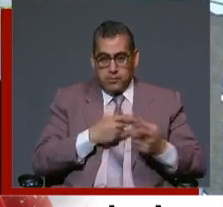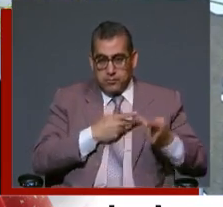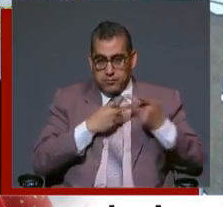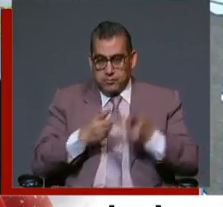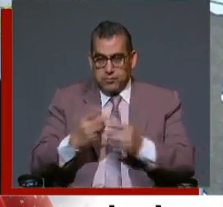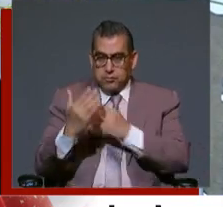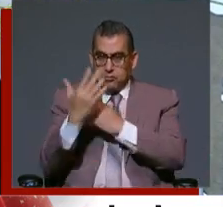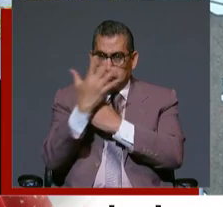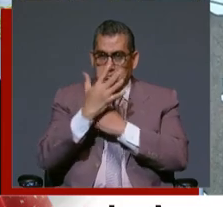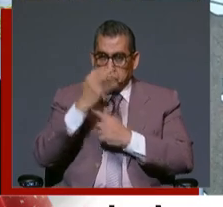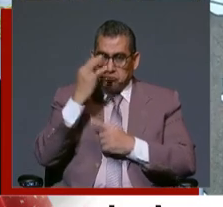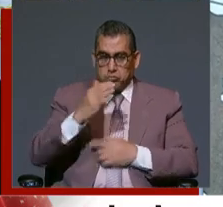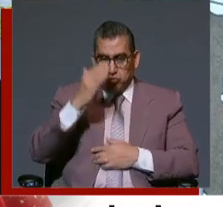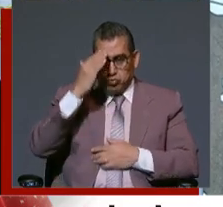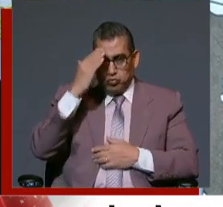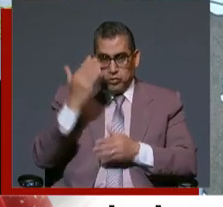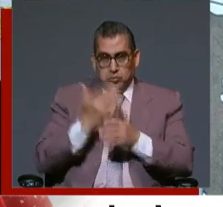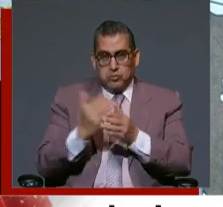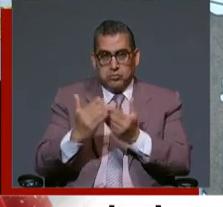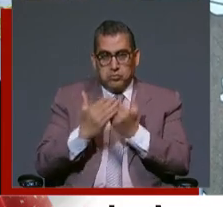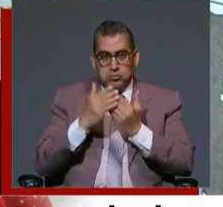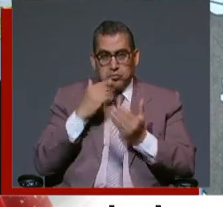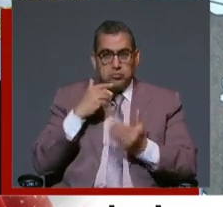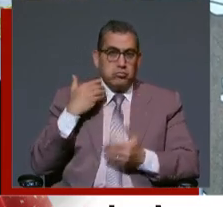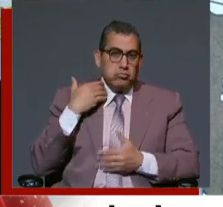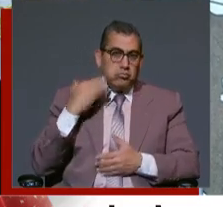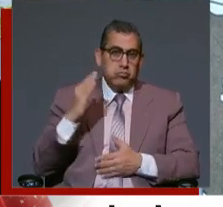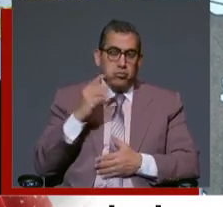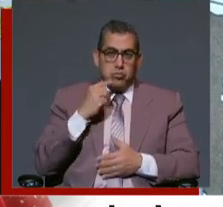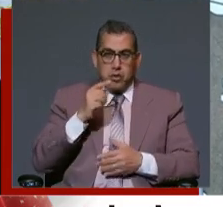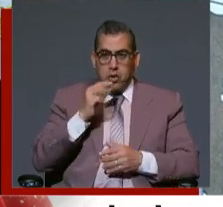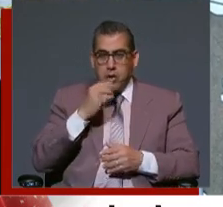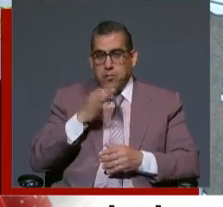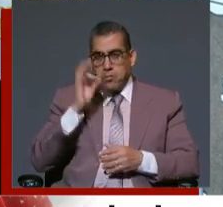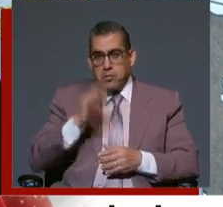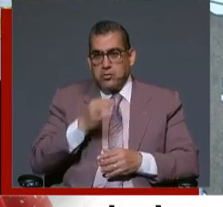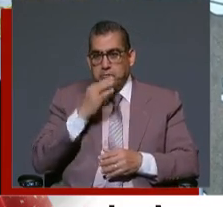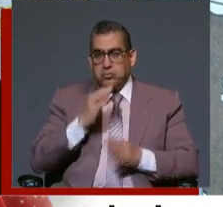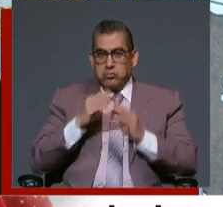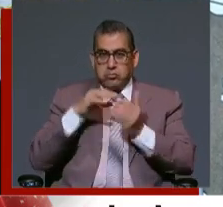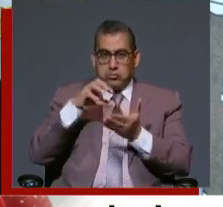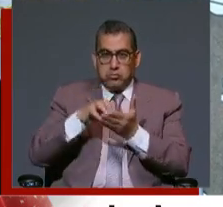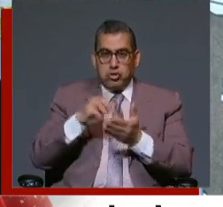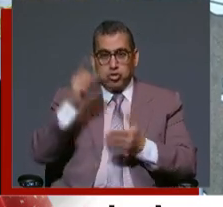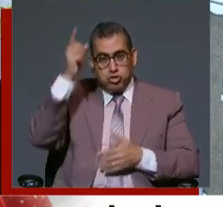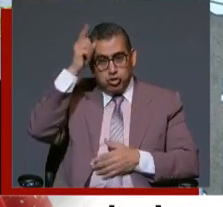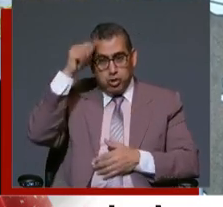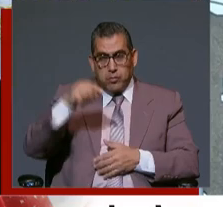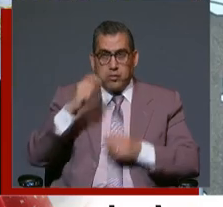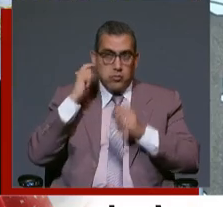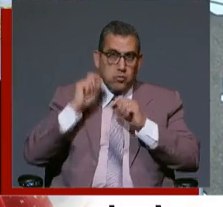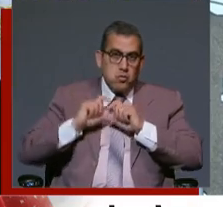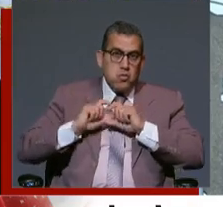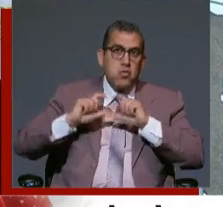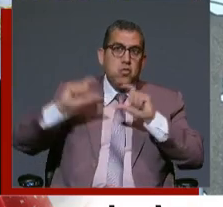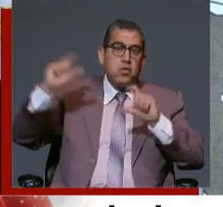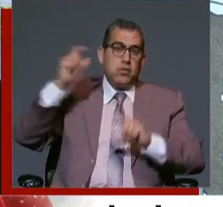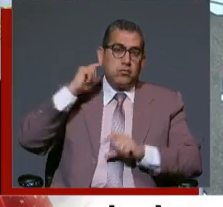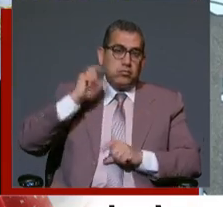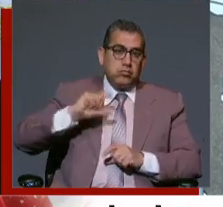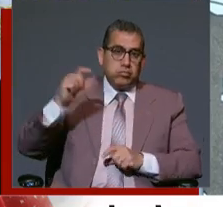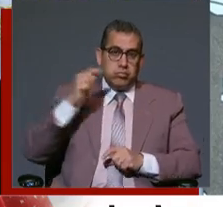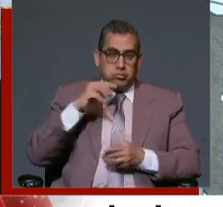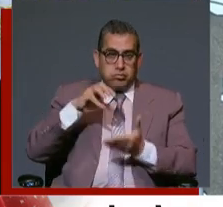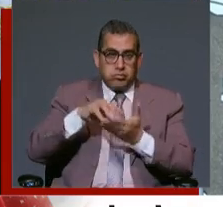الحار الذي تغذيها أيضا السمعة الأسطورية لشرم الشيخ التي كرستها